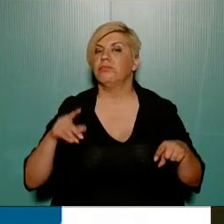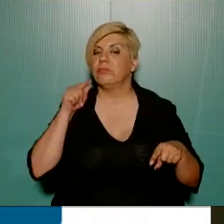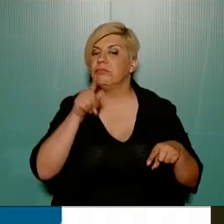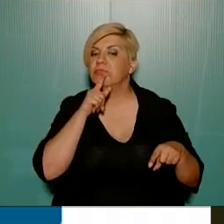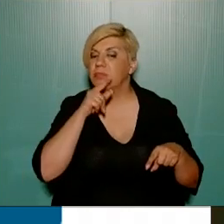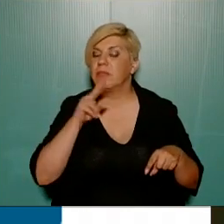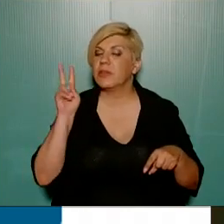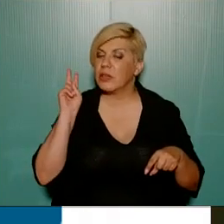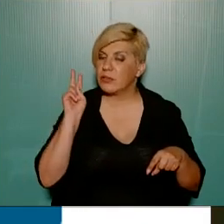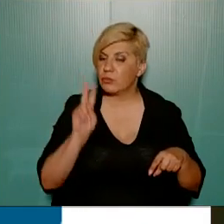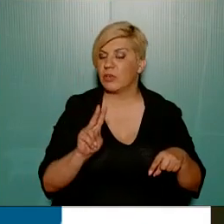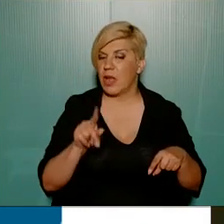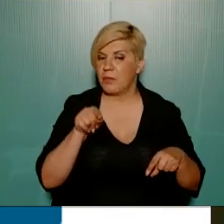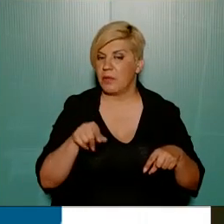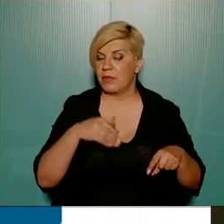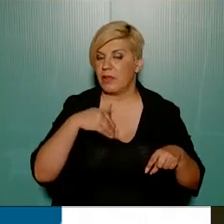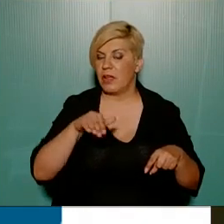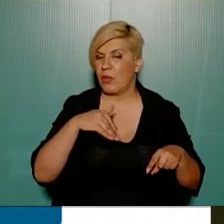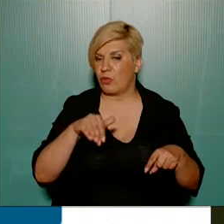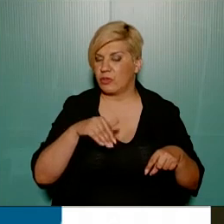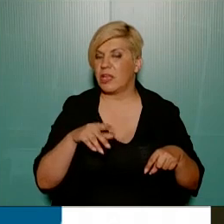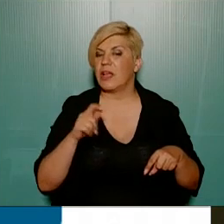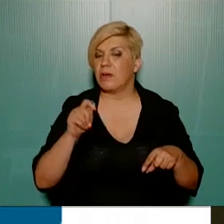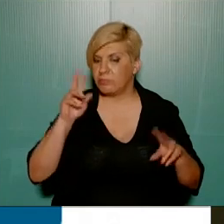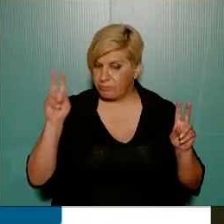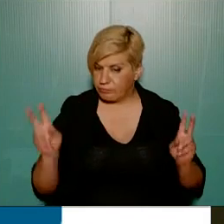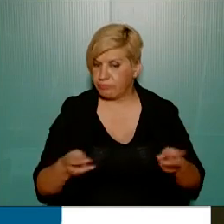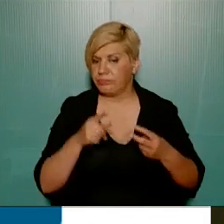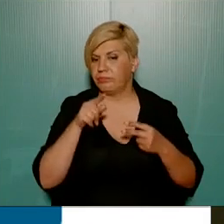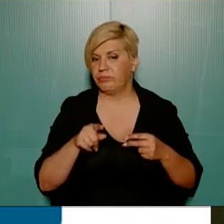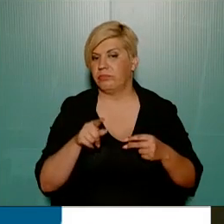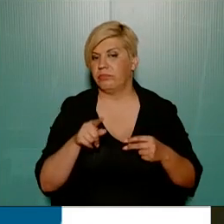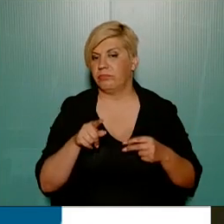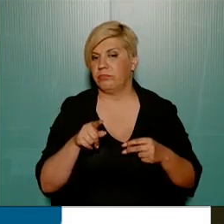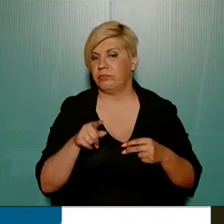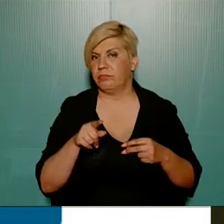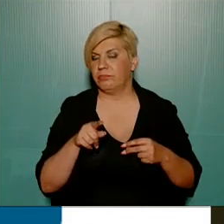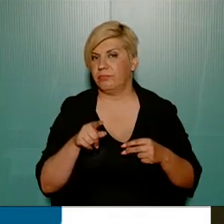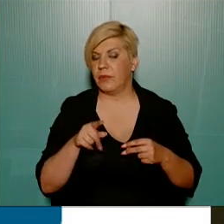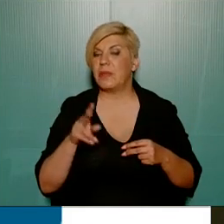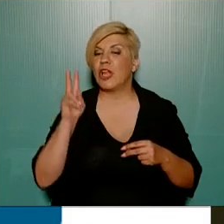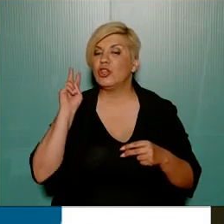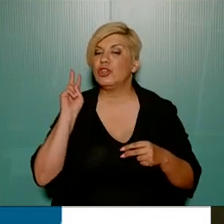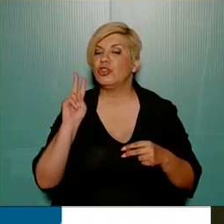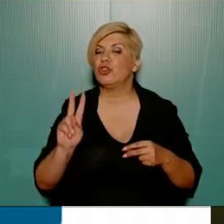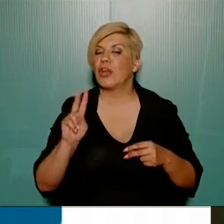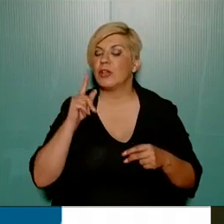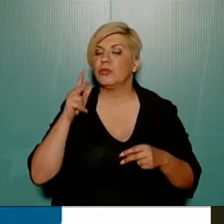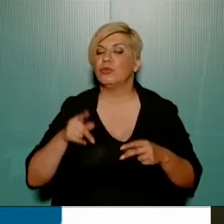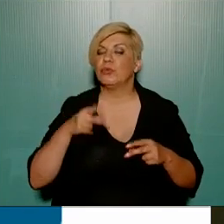τραμ. Εδώ είναι μία στην οδό Ρακτιβάν που έχω ανακαλύψει. Είναι μία τροχιά του